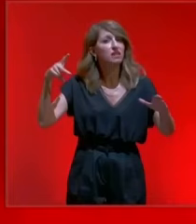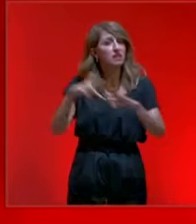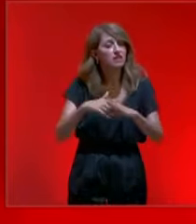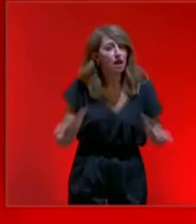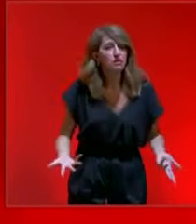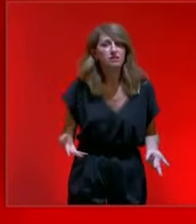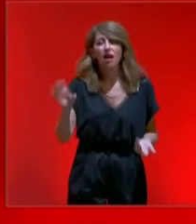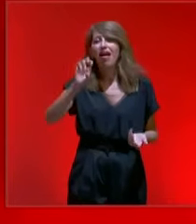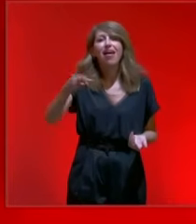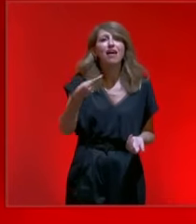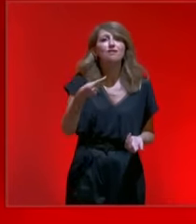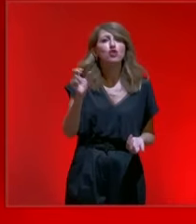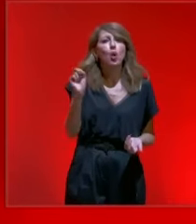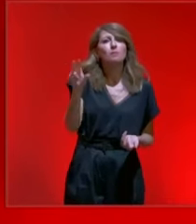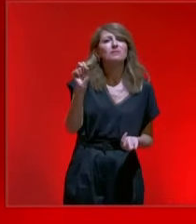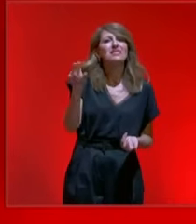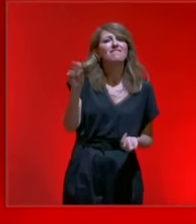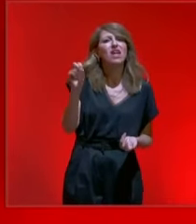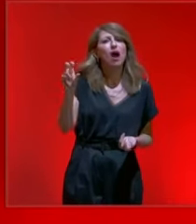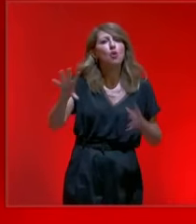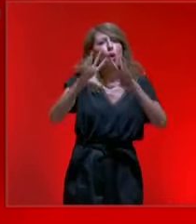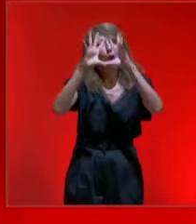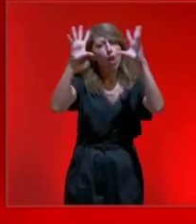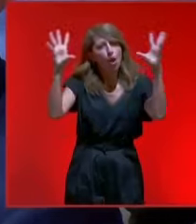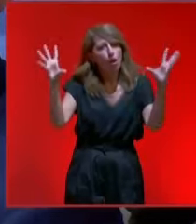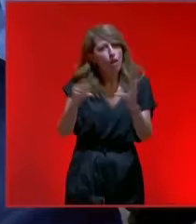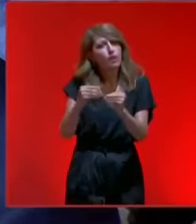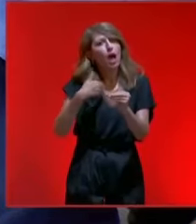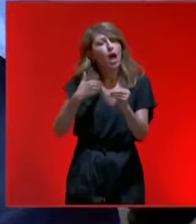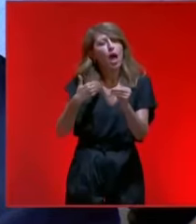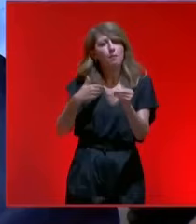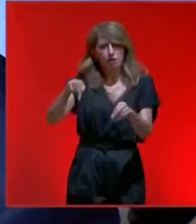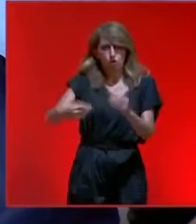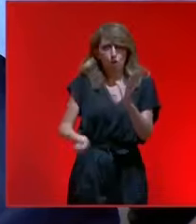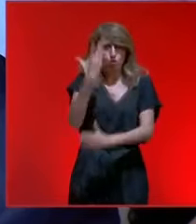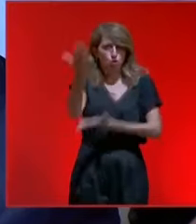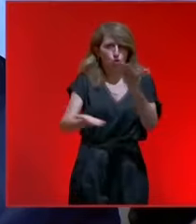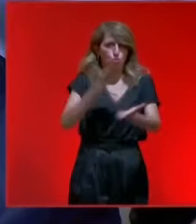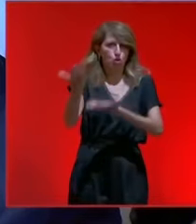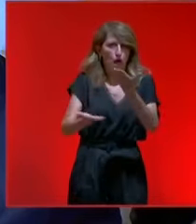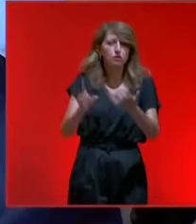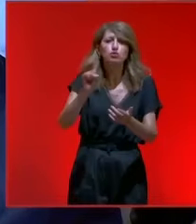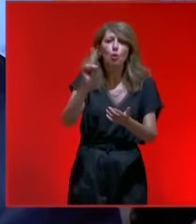ευρώ. Θέσεις που έχουμε διατυπώσει και γίνονται κοφαντικά